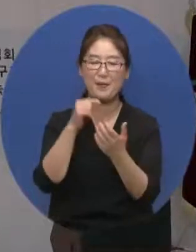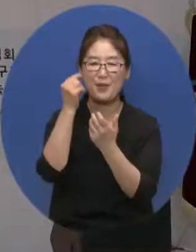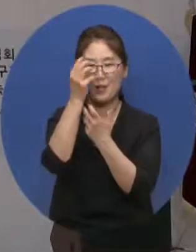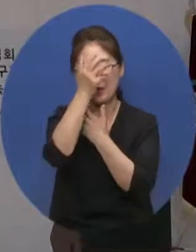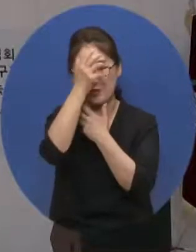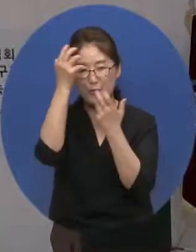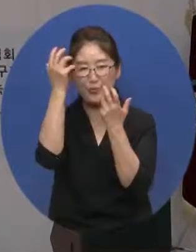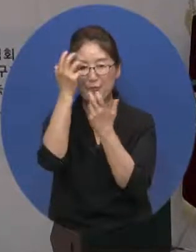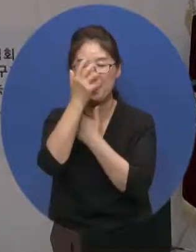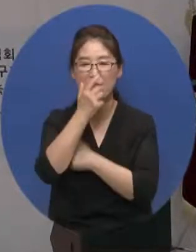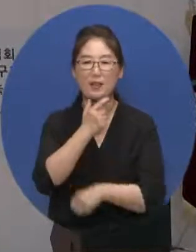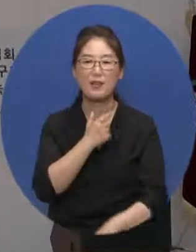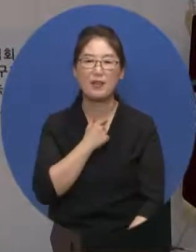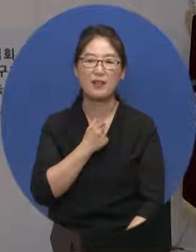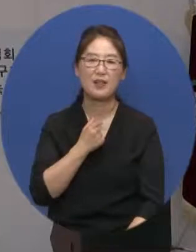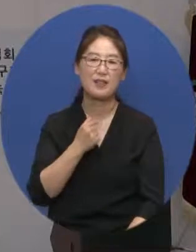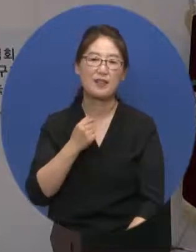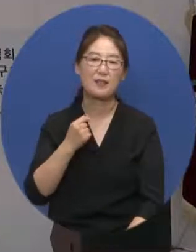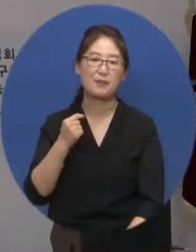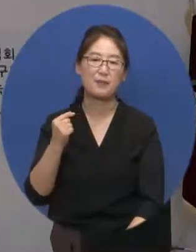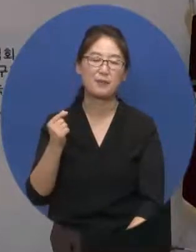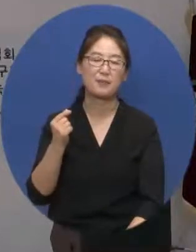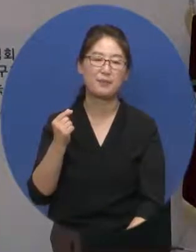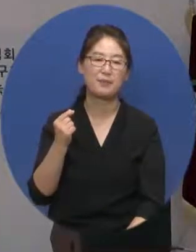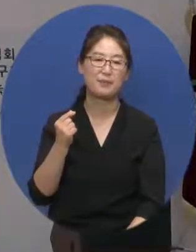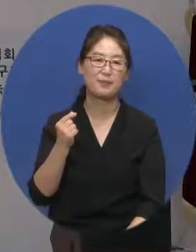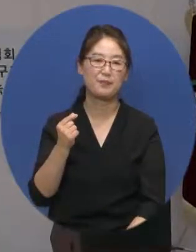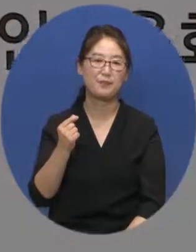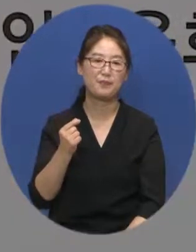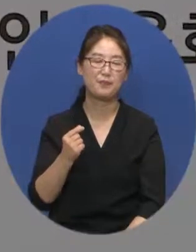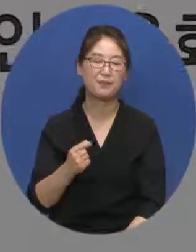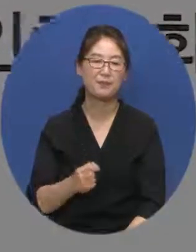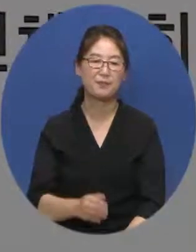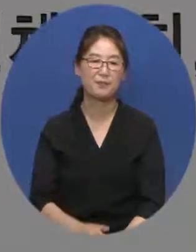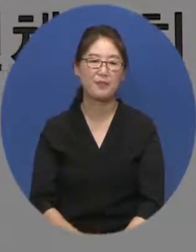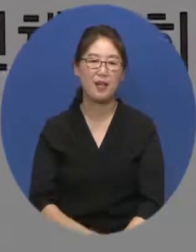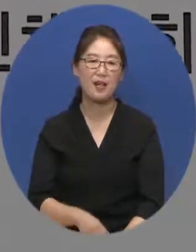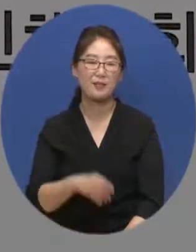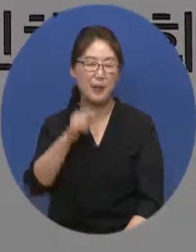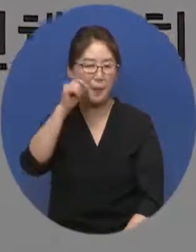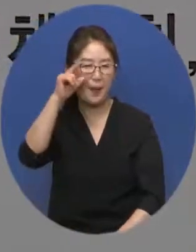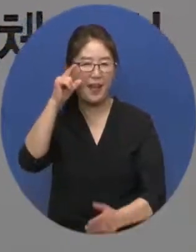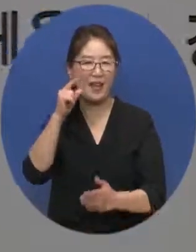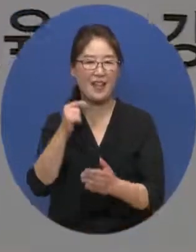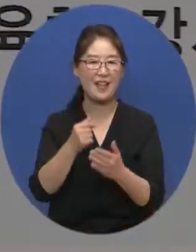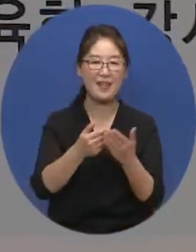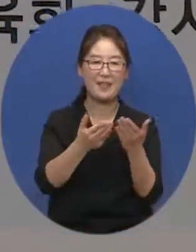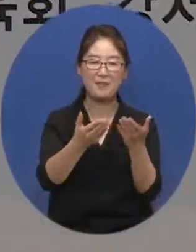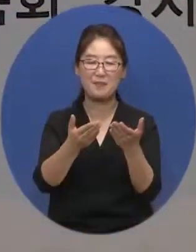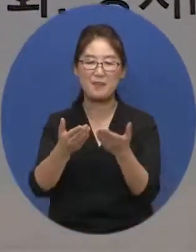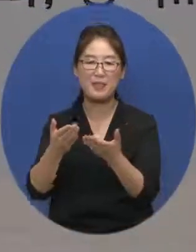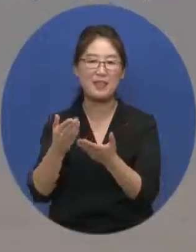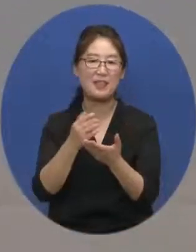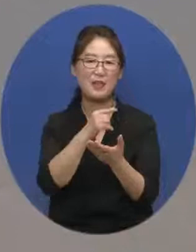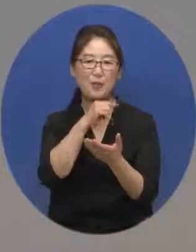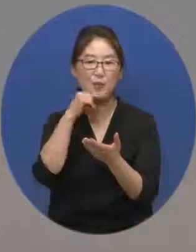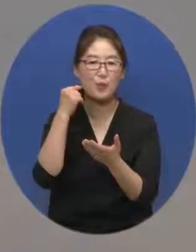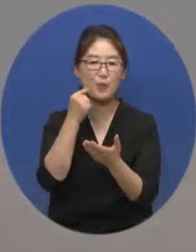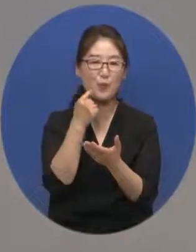취하고 싶어, 취하고 싶어, 취하고 싶어. 윙크하며 붉은